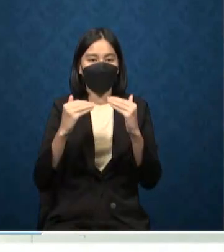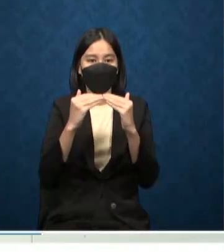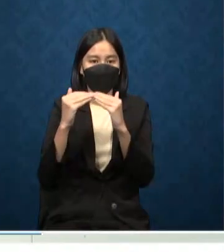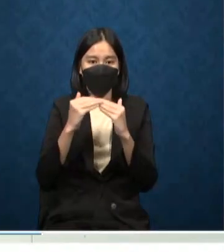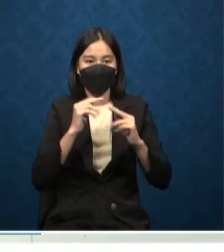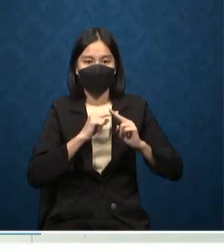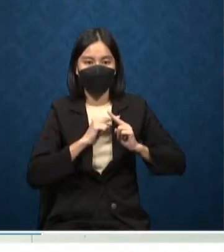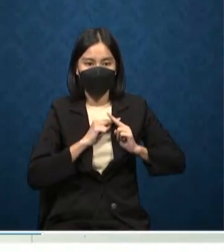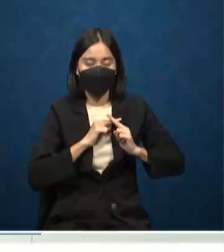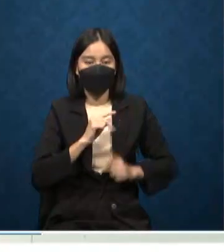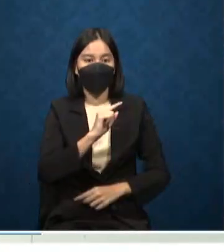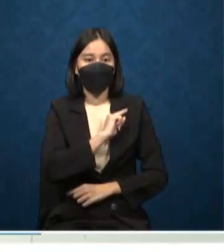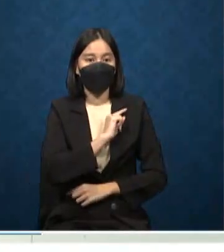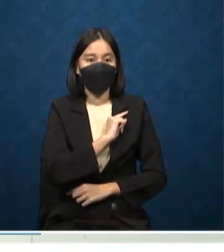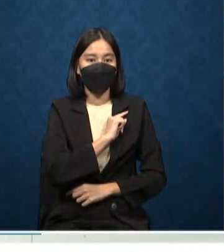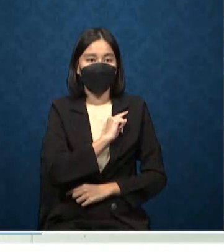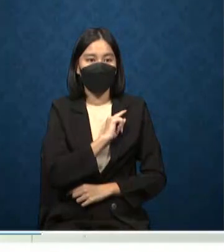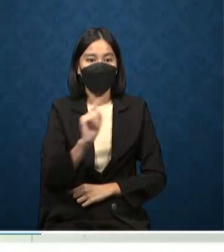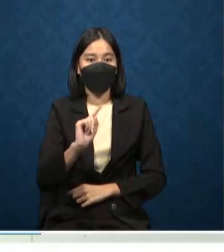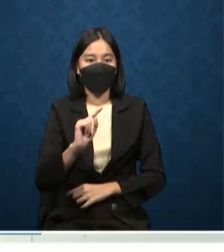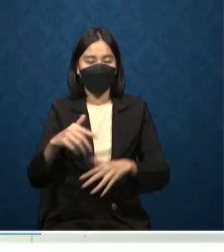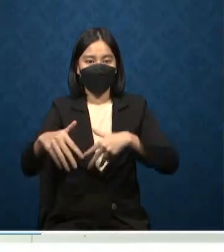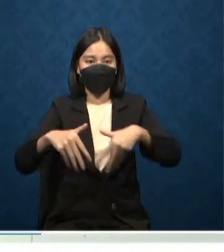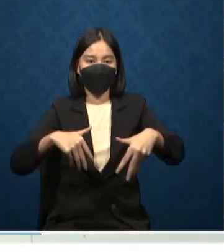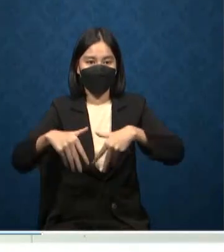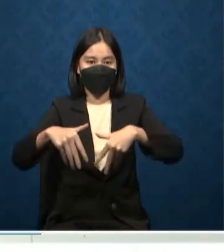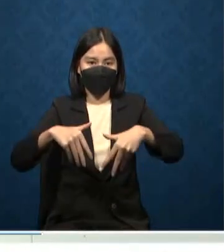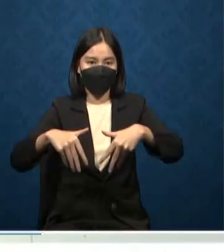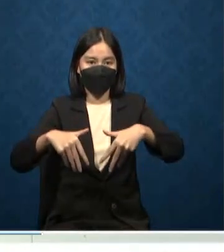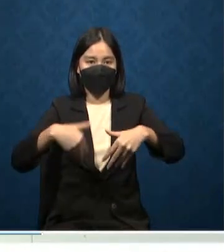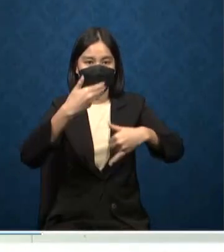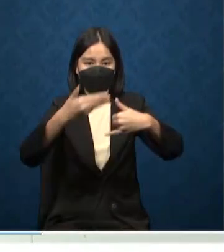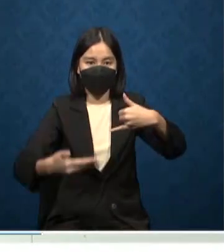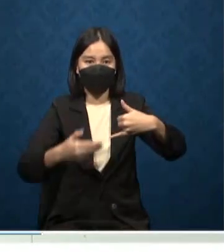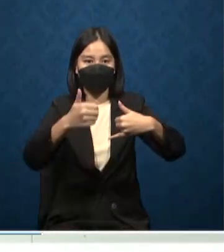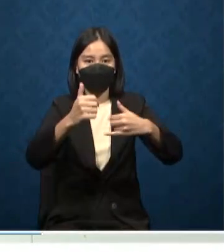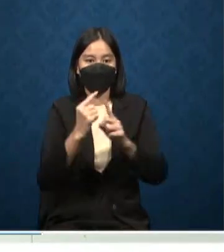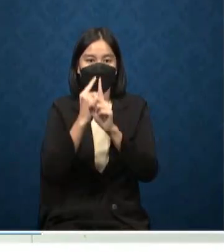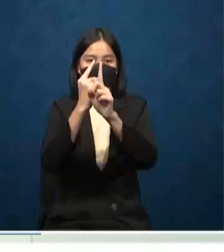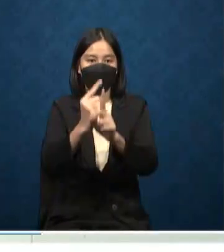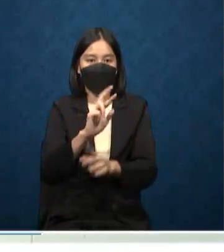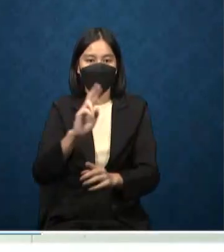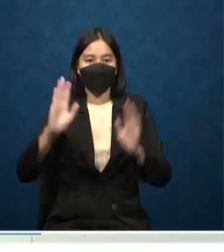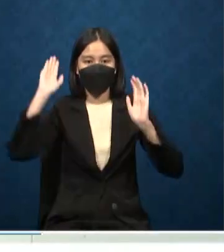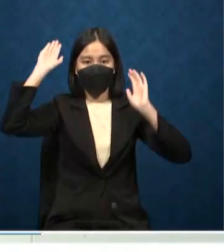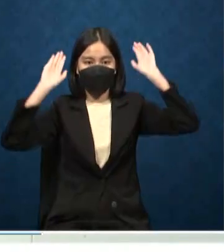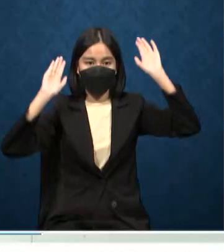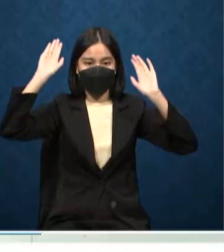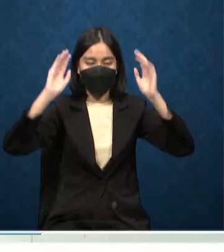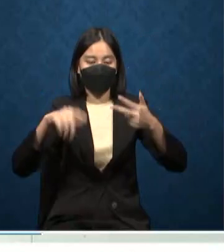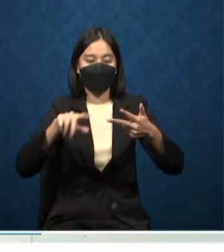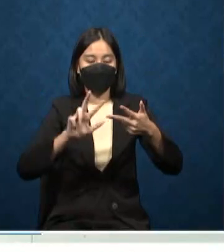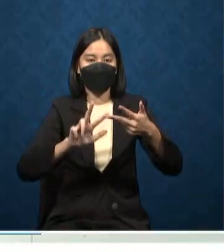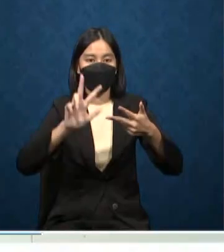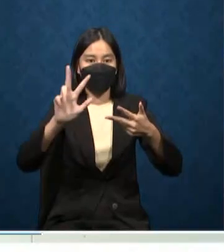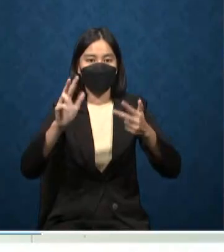ทำหน้าที่พลเมืองดีวิถีประชาธิปไตย 3พรรคการเมืองผู้